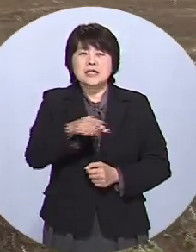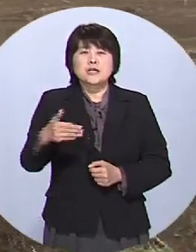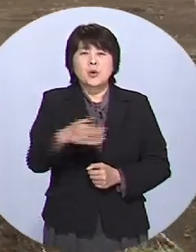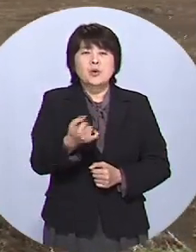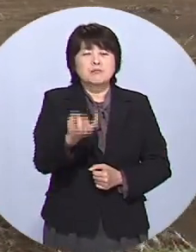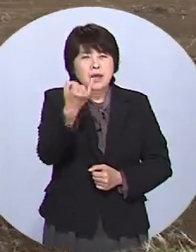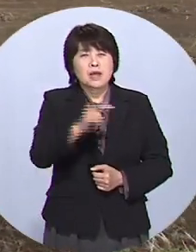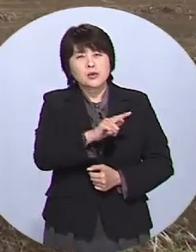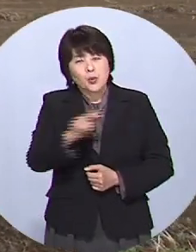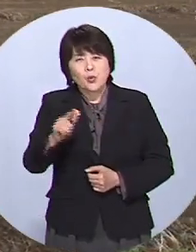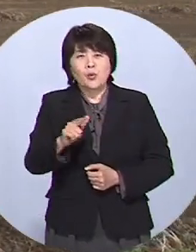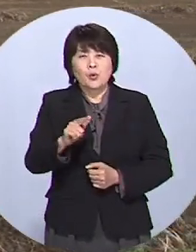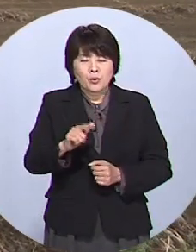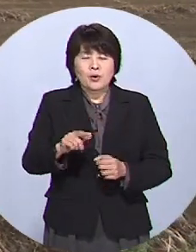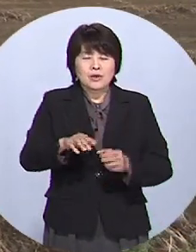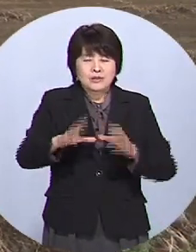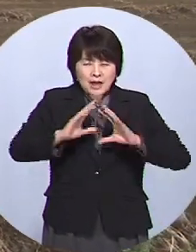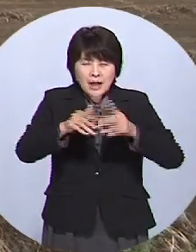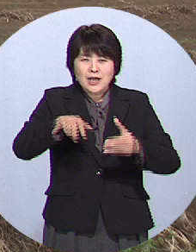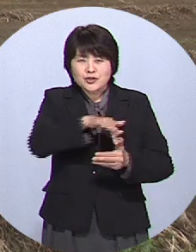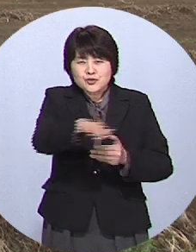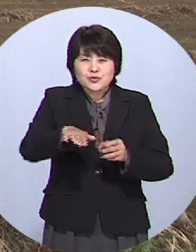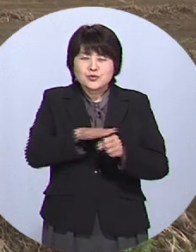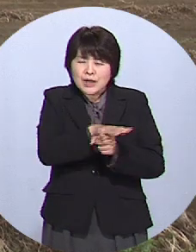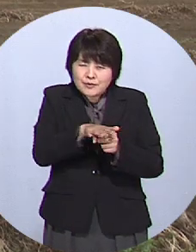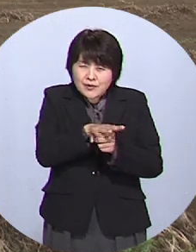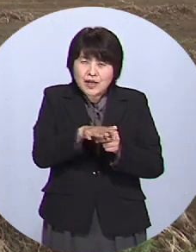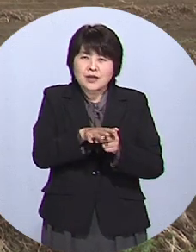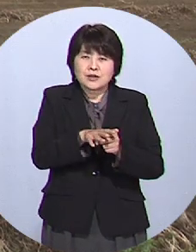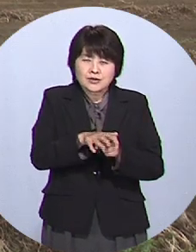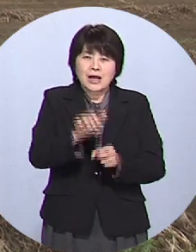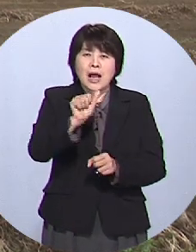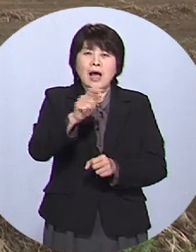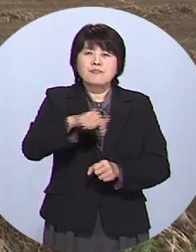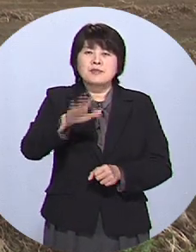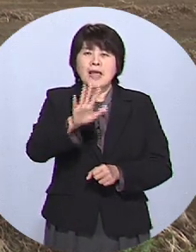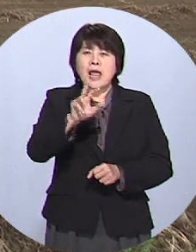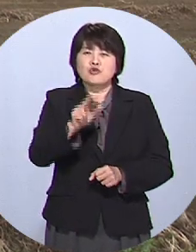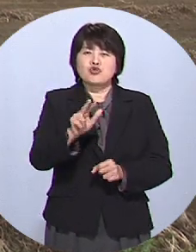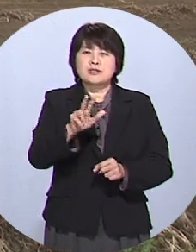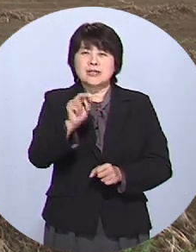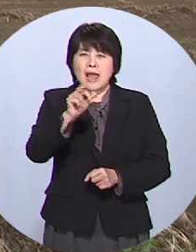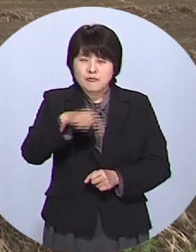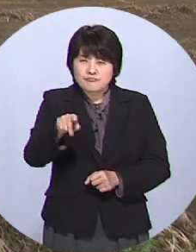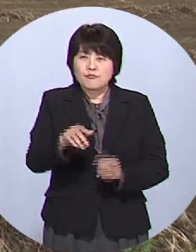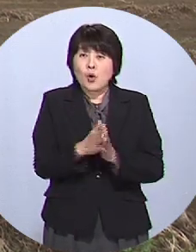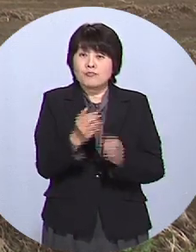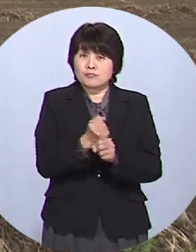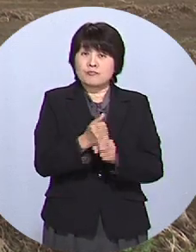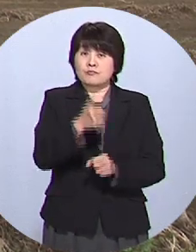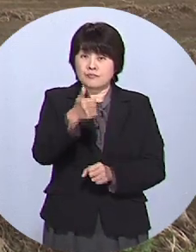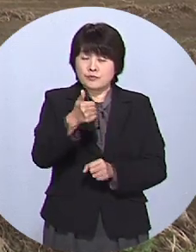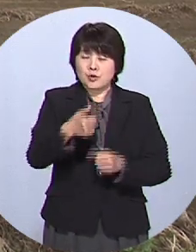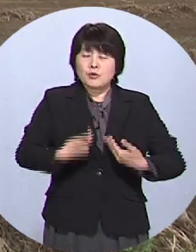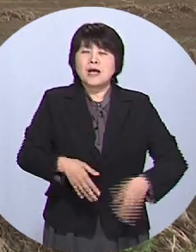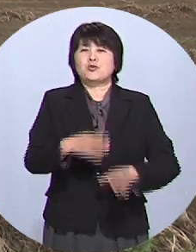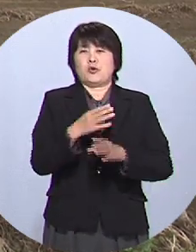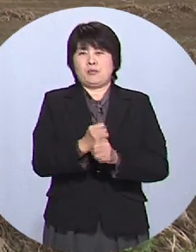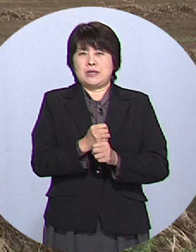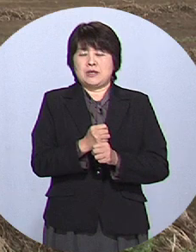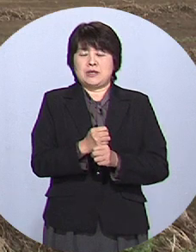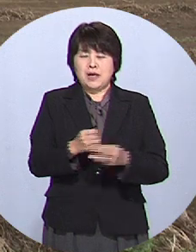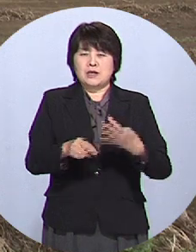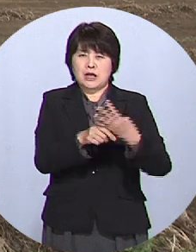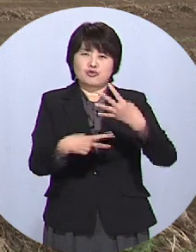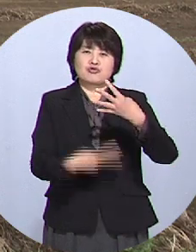世界中で愛されているたくさんの童話を生み出してきたアンデルセンの誕生日が4月2日ということで、その前後